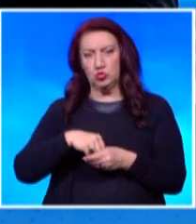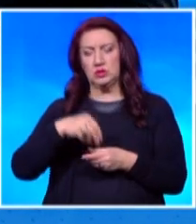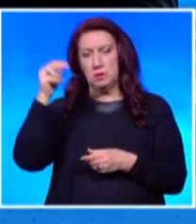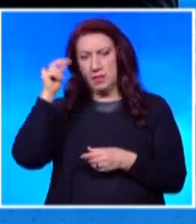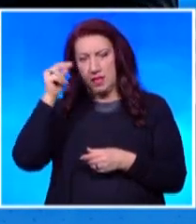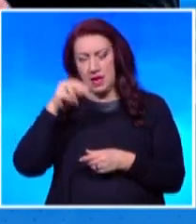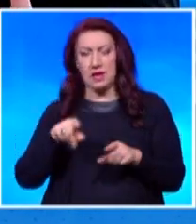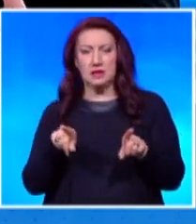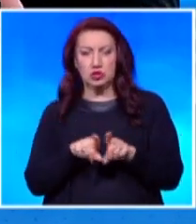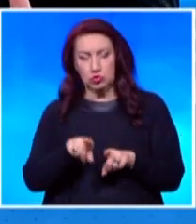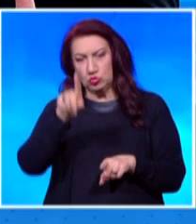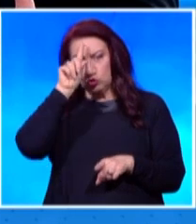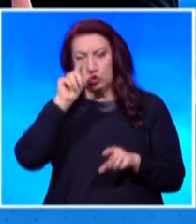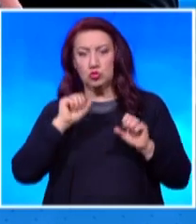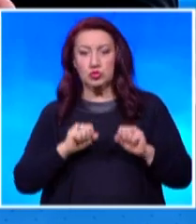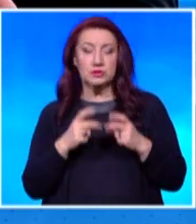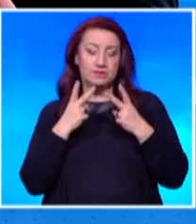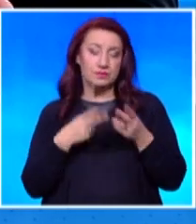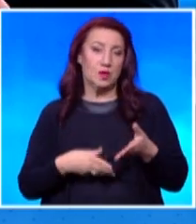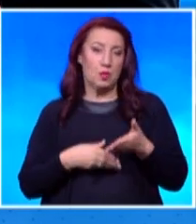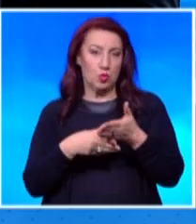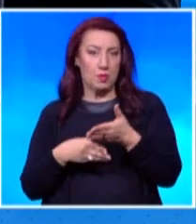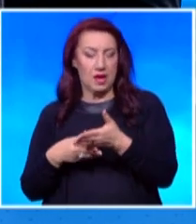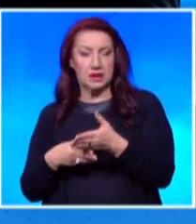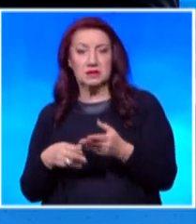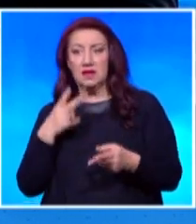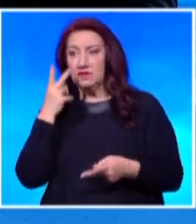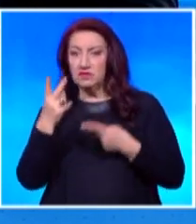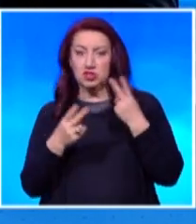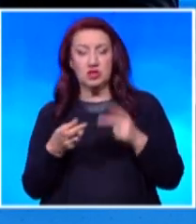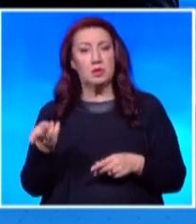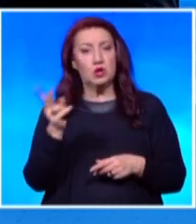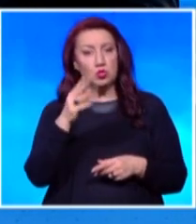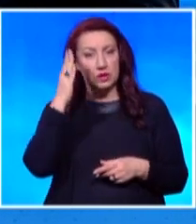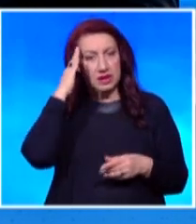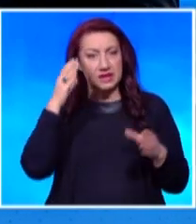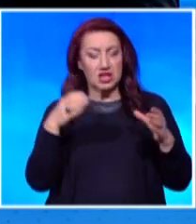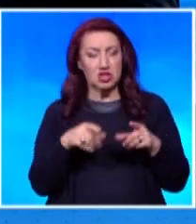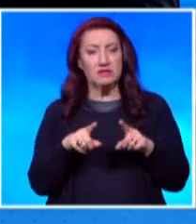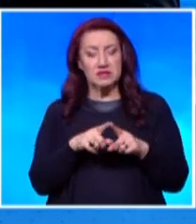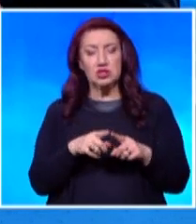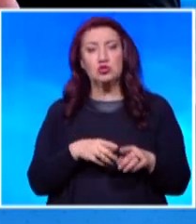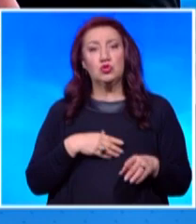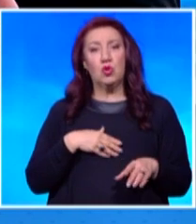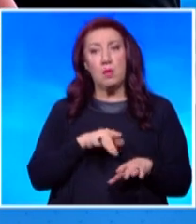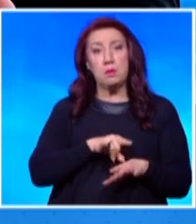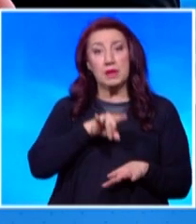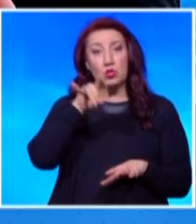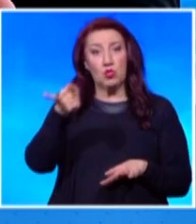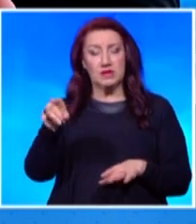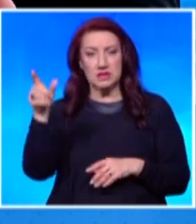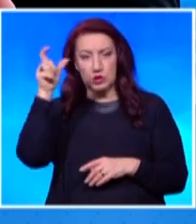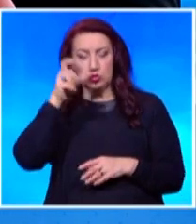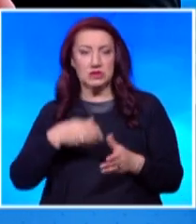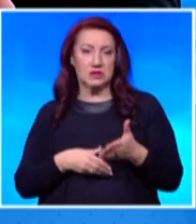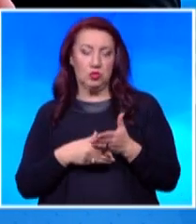в този екип, е да помогнат. Виждаме, че и други държави с техните тимове пътуват към Турция, за да помогнат. Първите 24